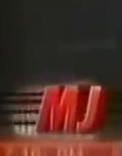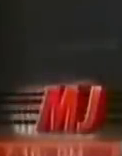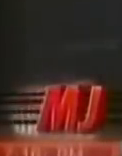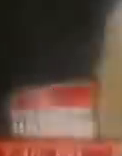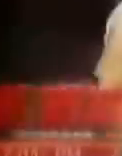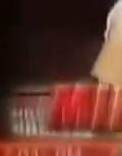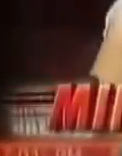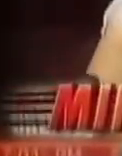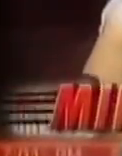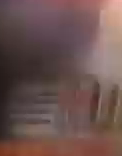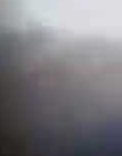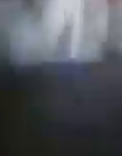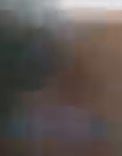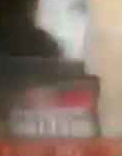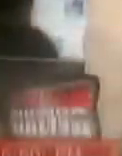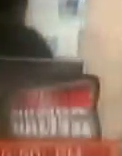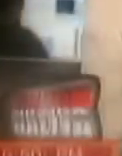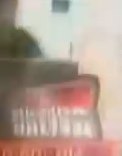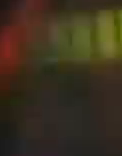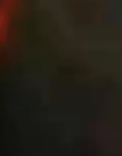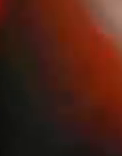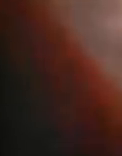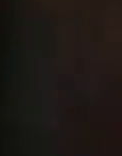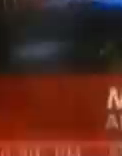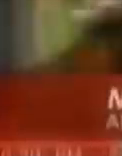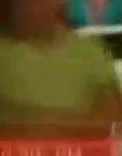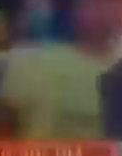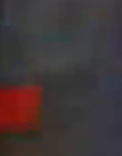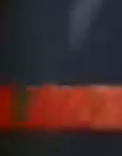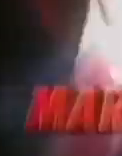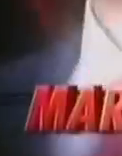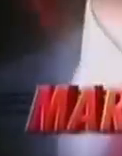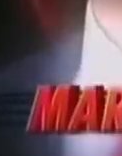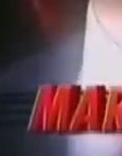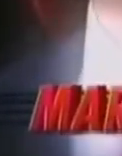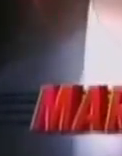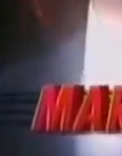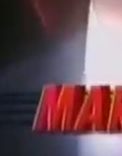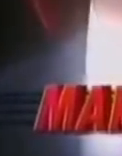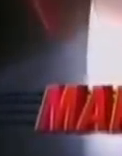MJ Marfori, Minimart, at ang inyong super sa mga balita, Supermart, Martin